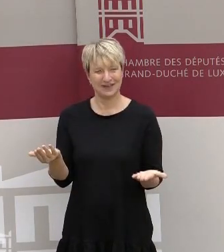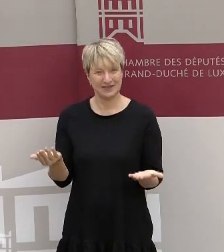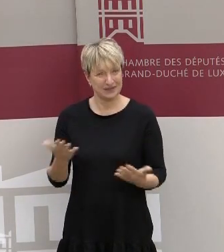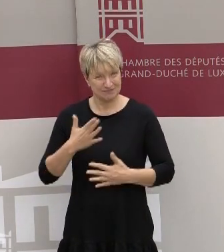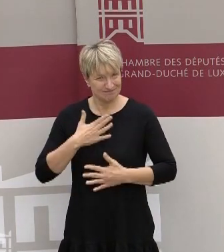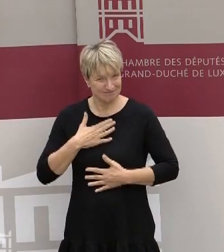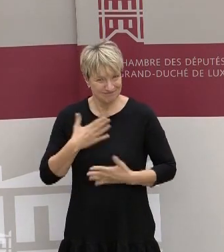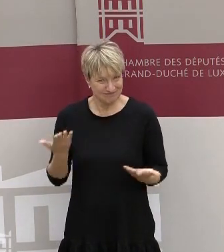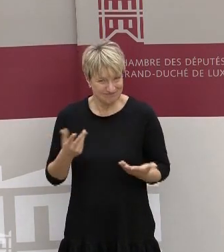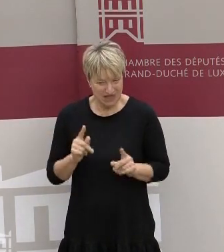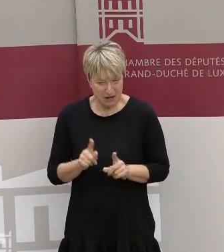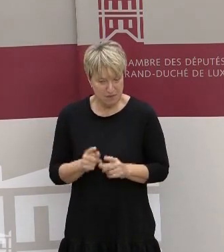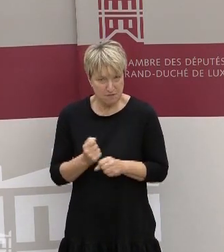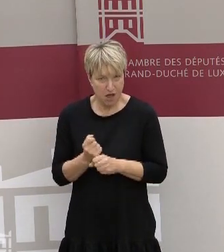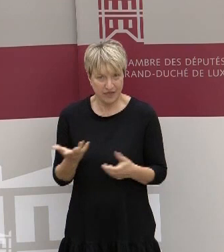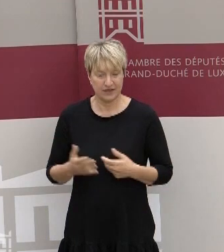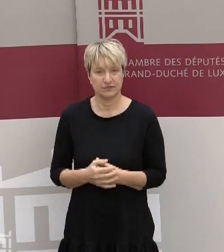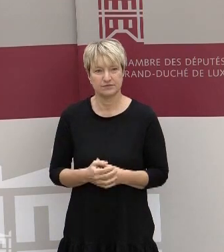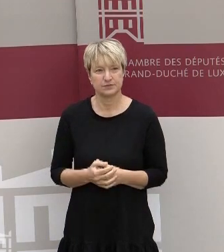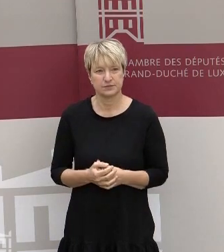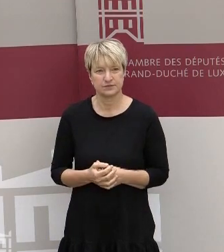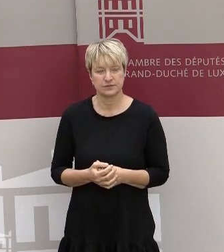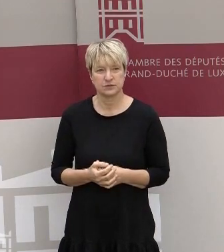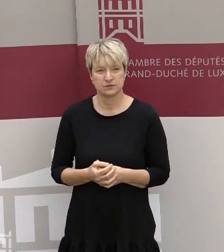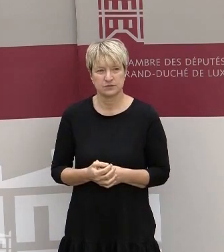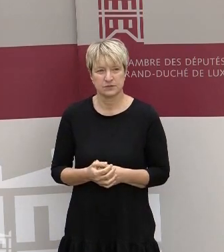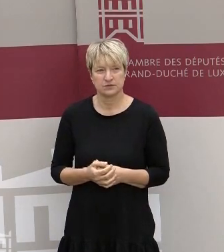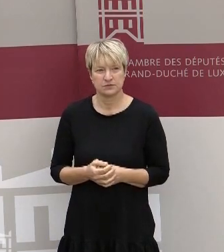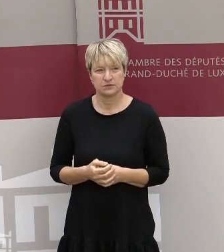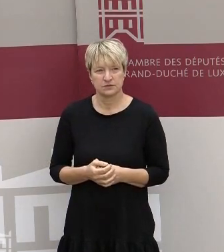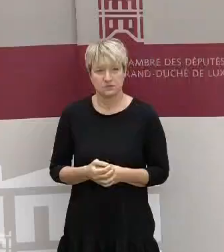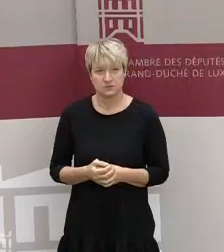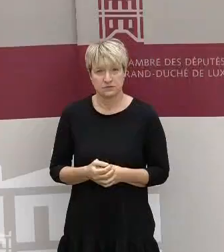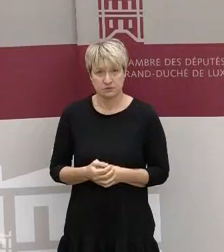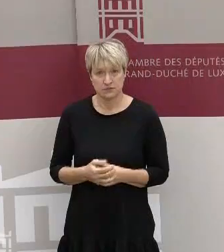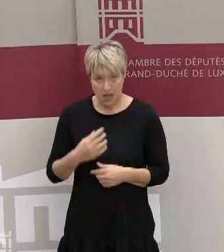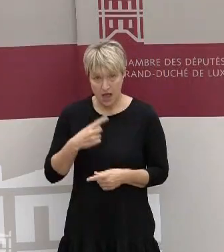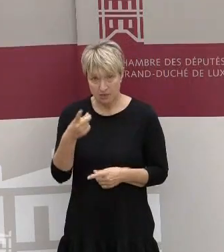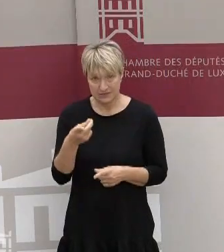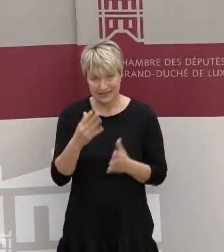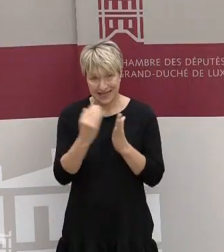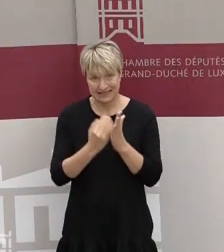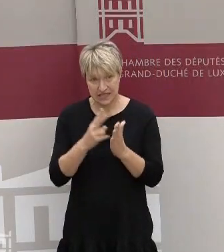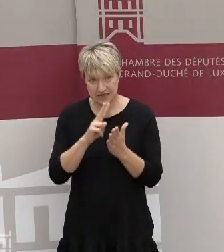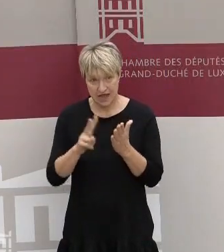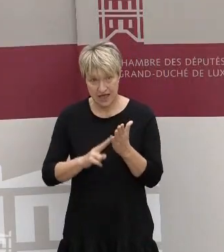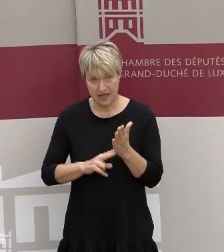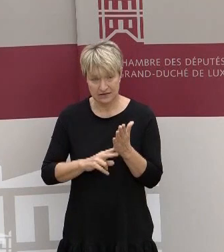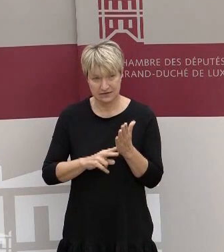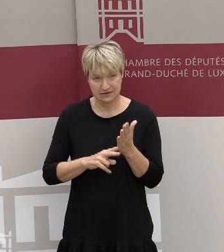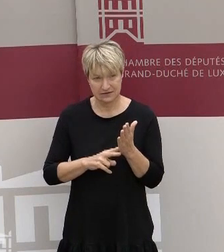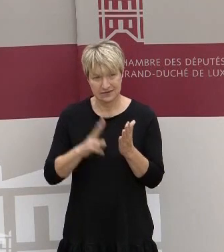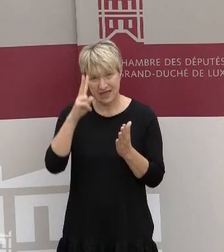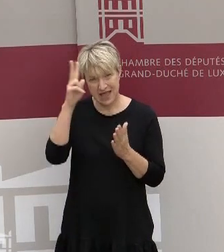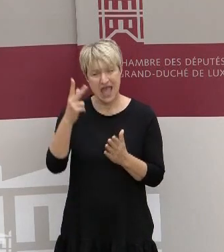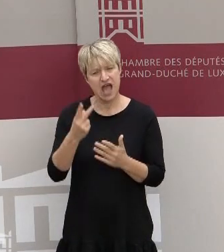richtig. Ja, ich möchte euch vorstellen, wie das Gesetz gelesen. Herr Kersch, ich halte mich gerade. Es gibt keine gesetzliche Obligation.